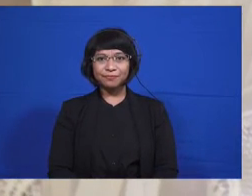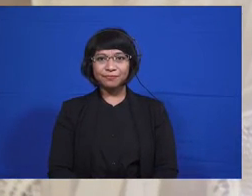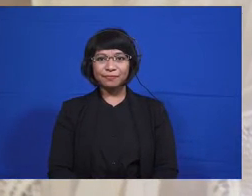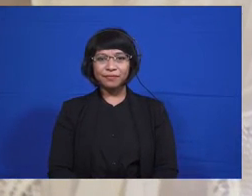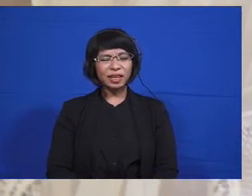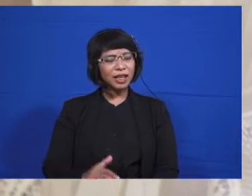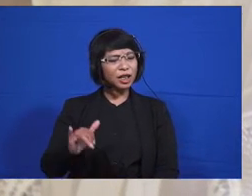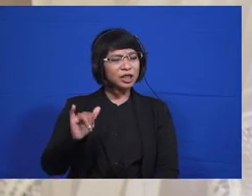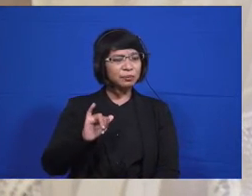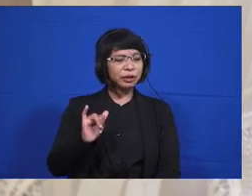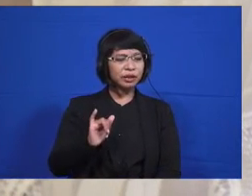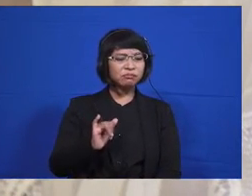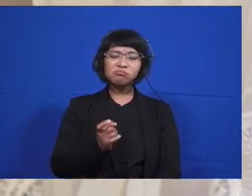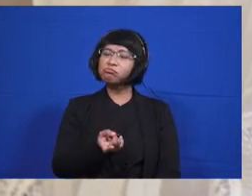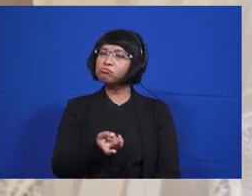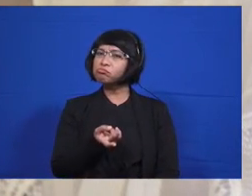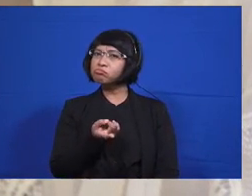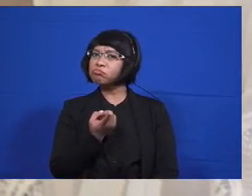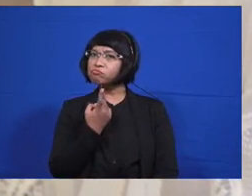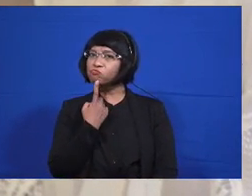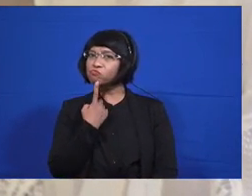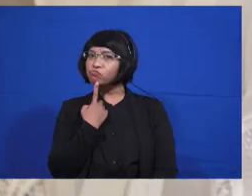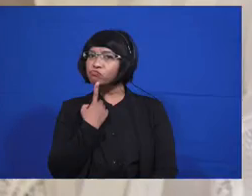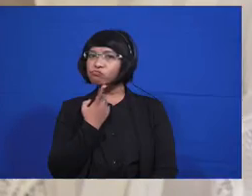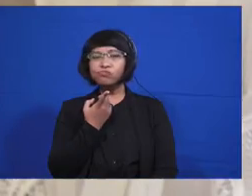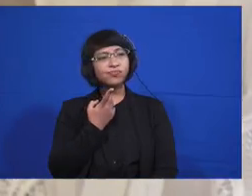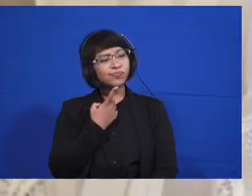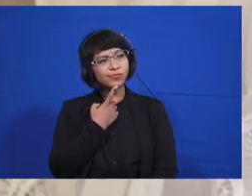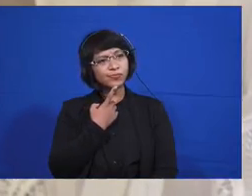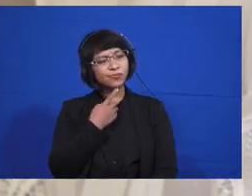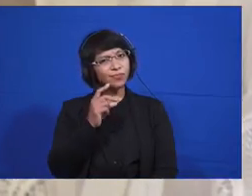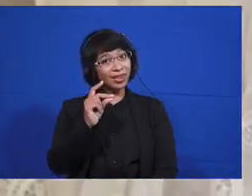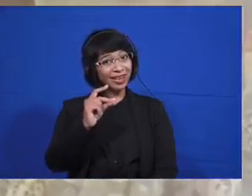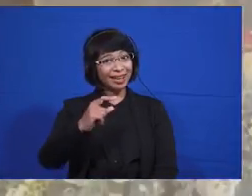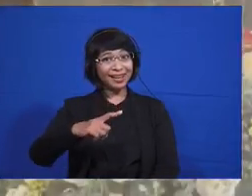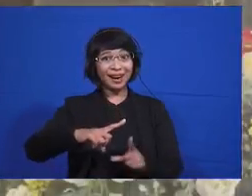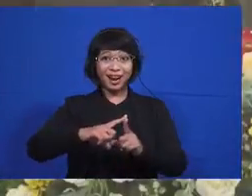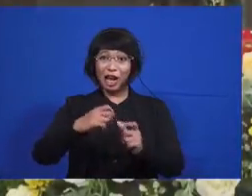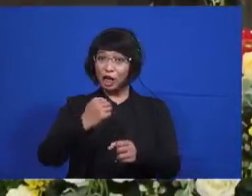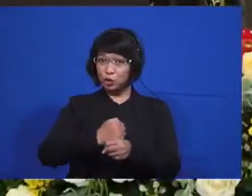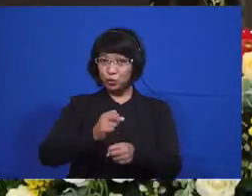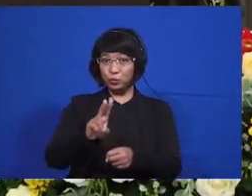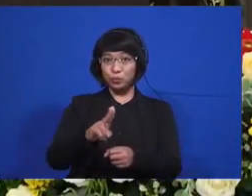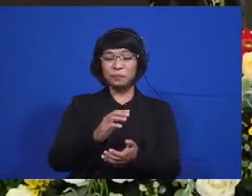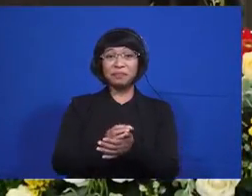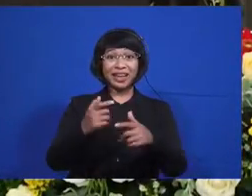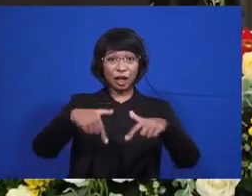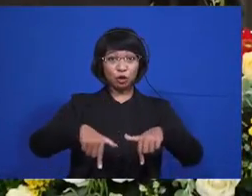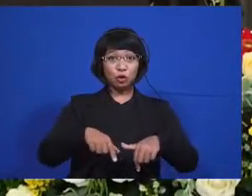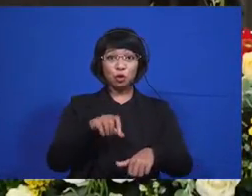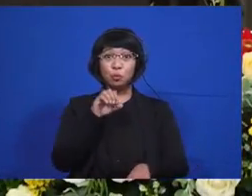ada keraguan-keraguan kelihatannya. Maka daripada saya menduga-duga, saya pengen tanya pada dia.